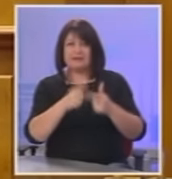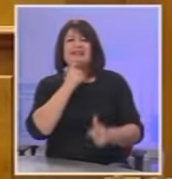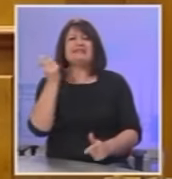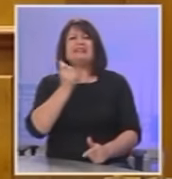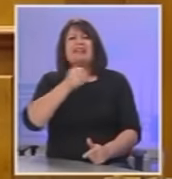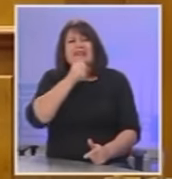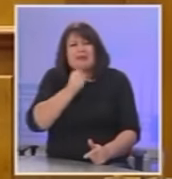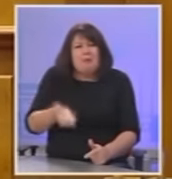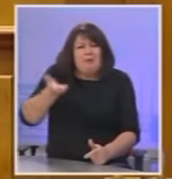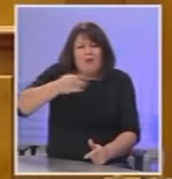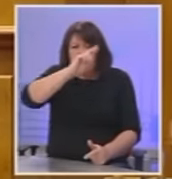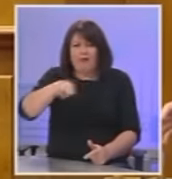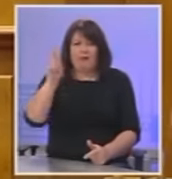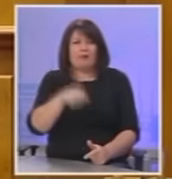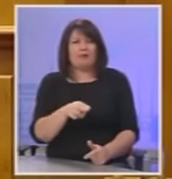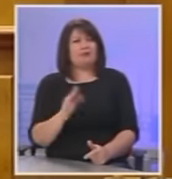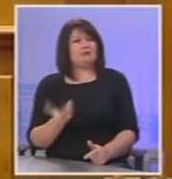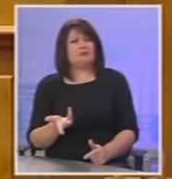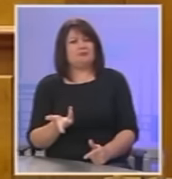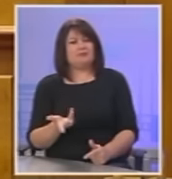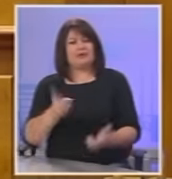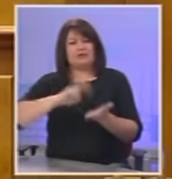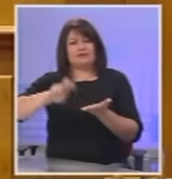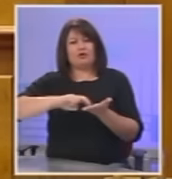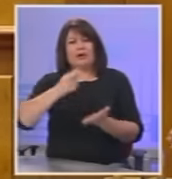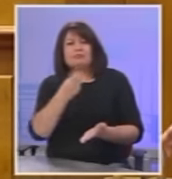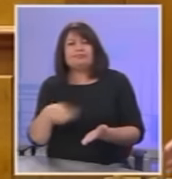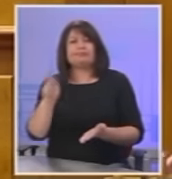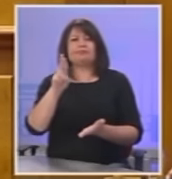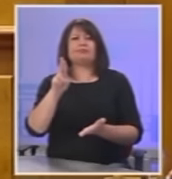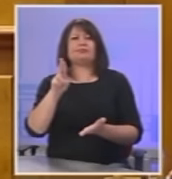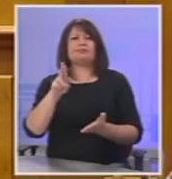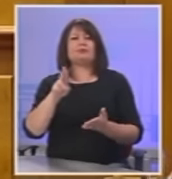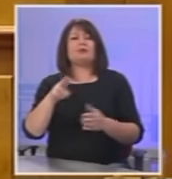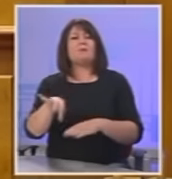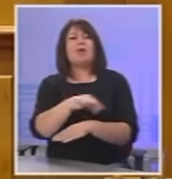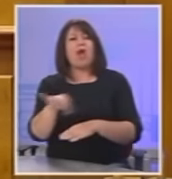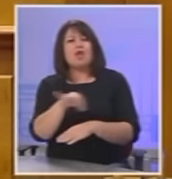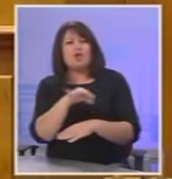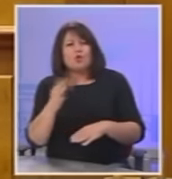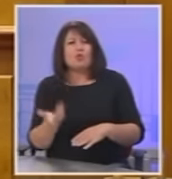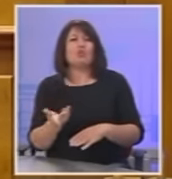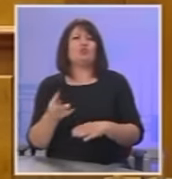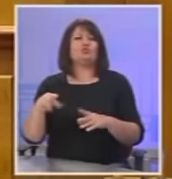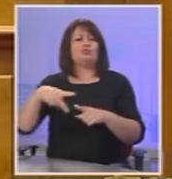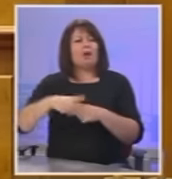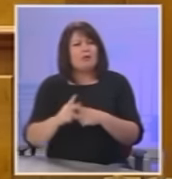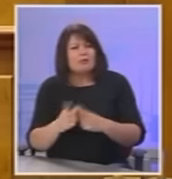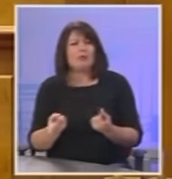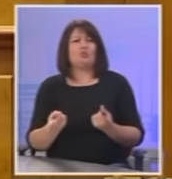τους υπερήλικες και αφετέρου αυξάνει τις εισφορές σε μηχανικούς και άλλους ελεύθερους